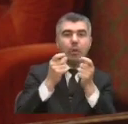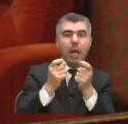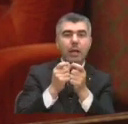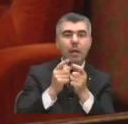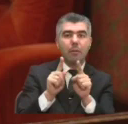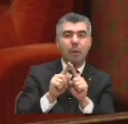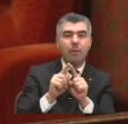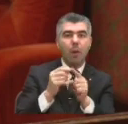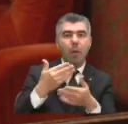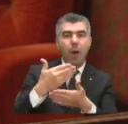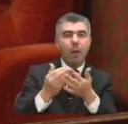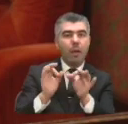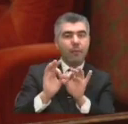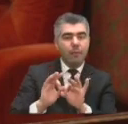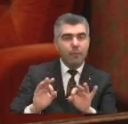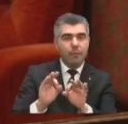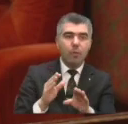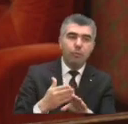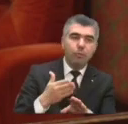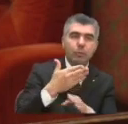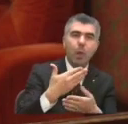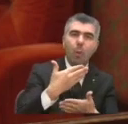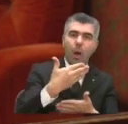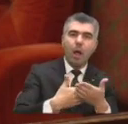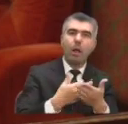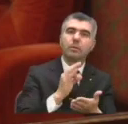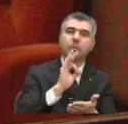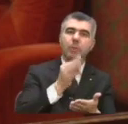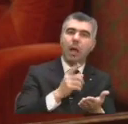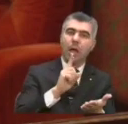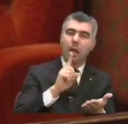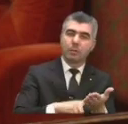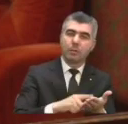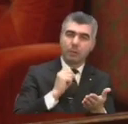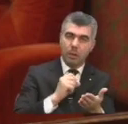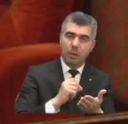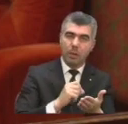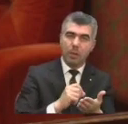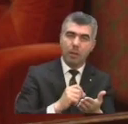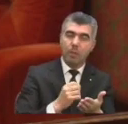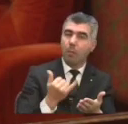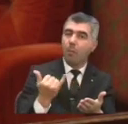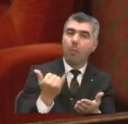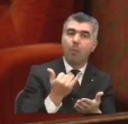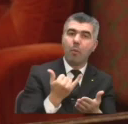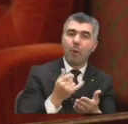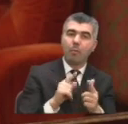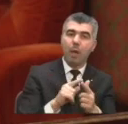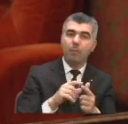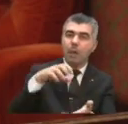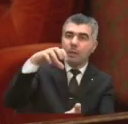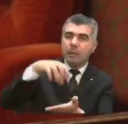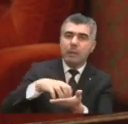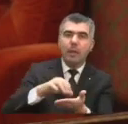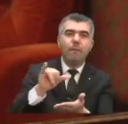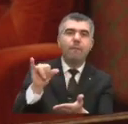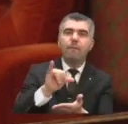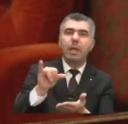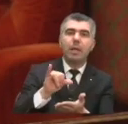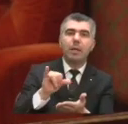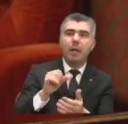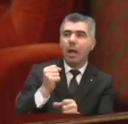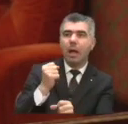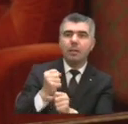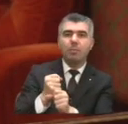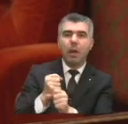المهيكل للقطاع المهيكل. احدى الامور الاساسيه اللي كتحتاجها هذه المقاولات هو المقر فين كيزاولوا هاد الناس العمل